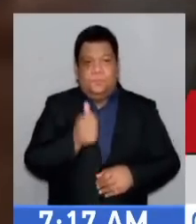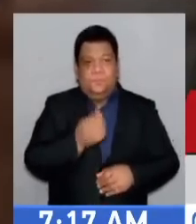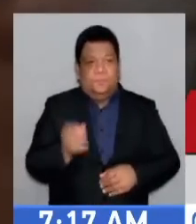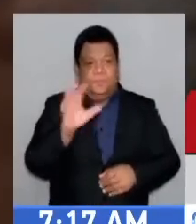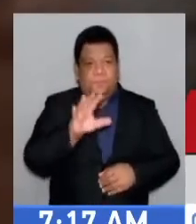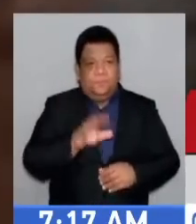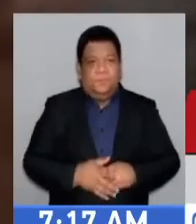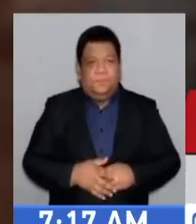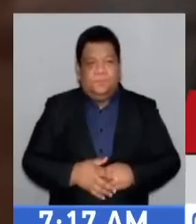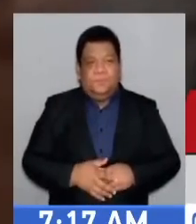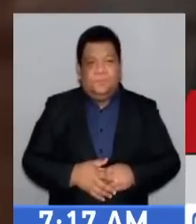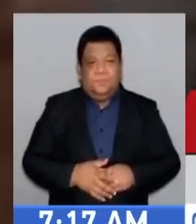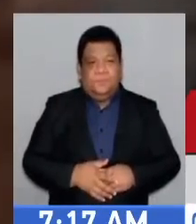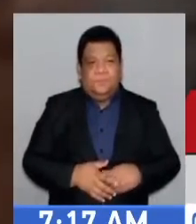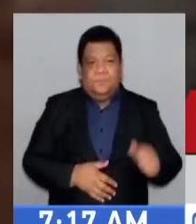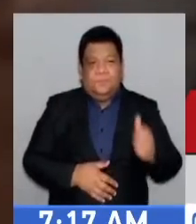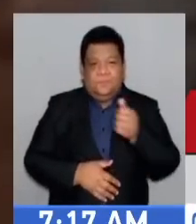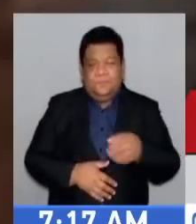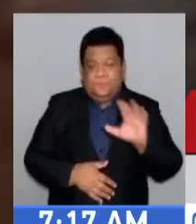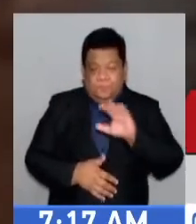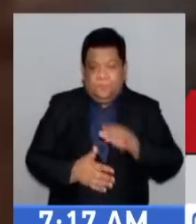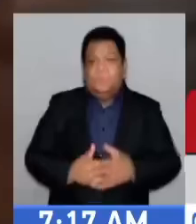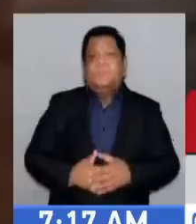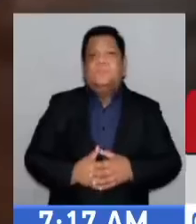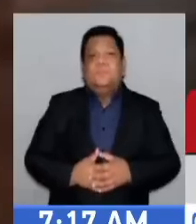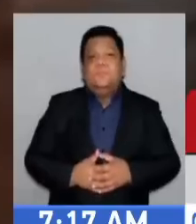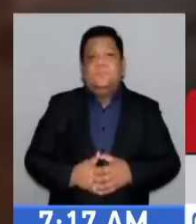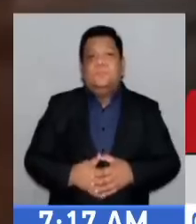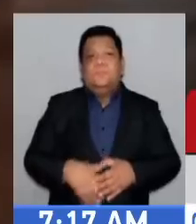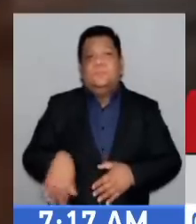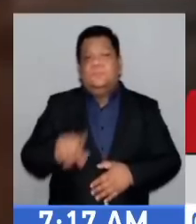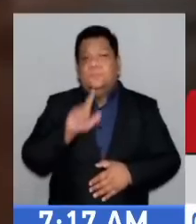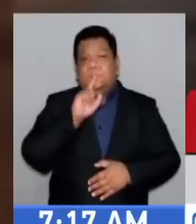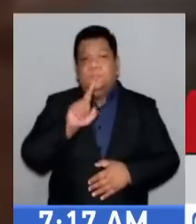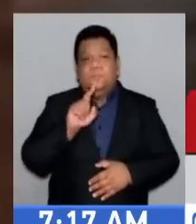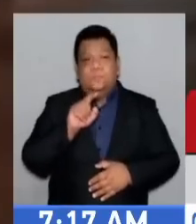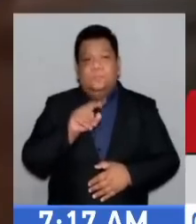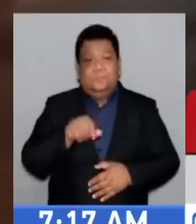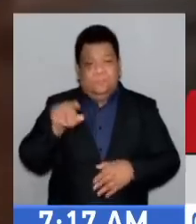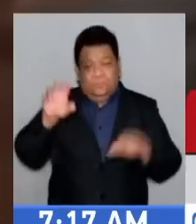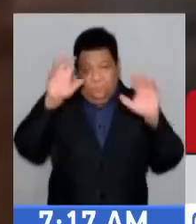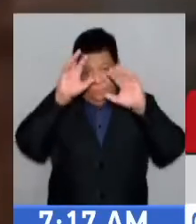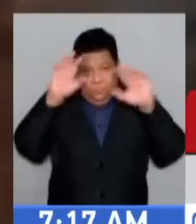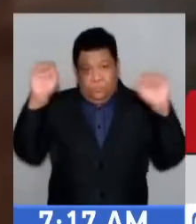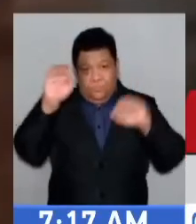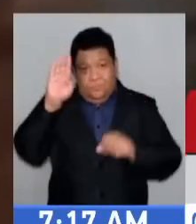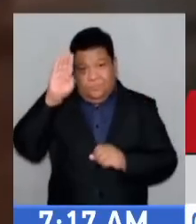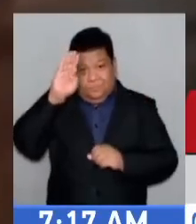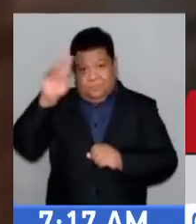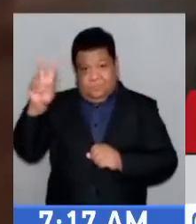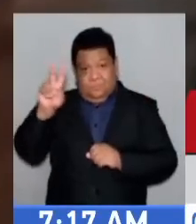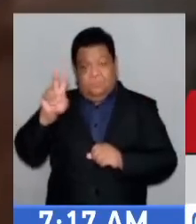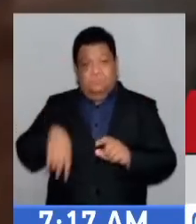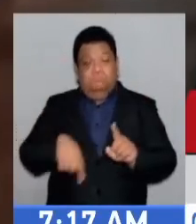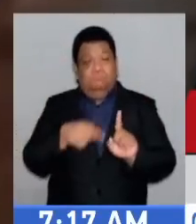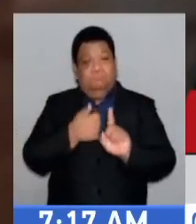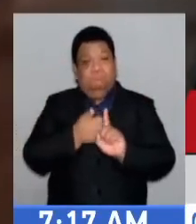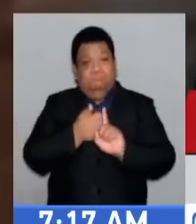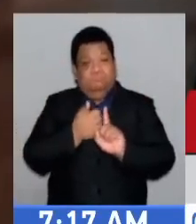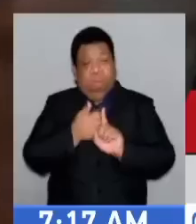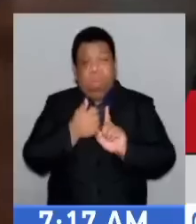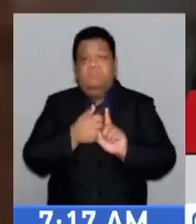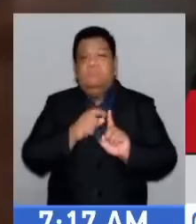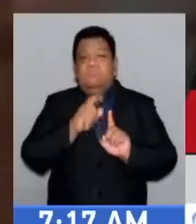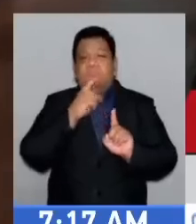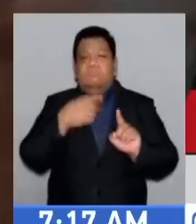Grootsi, Maris. At alam mo, ito nga si Pangulong Bongbong Marcos ay sinabi niya ang magiging posisyon at ang policy